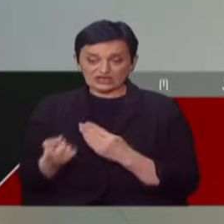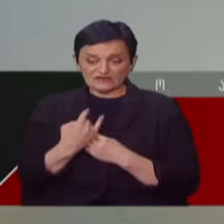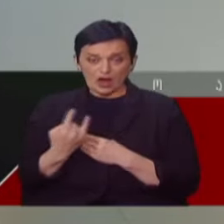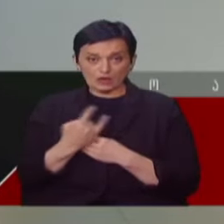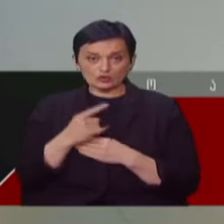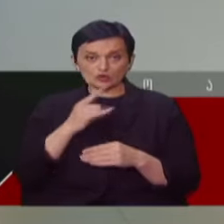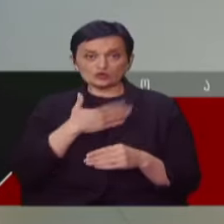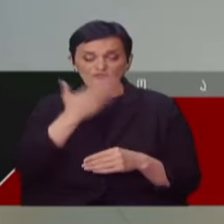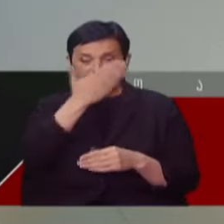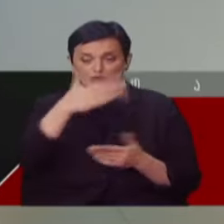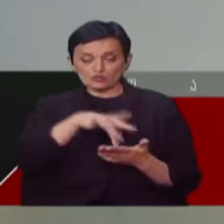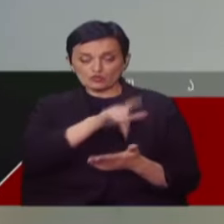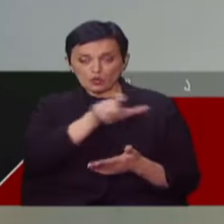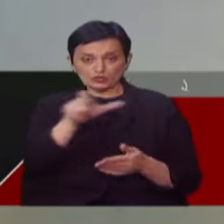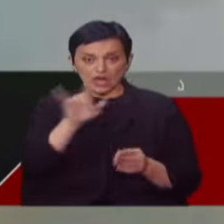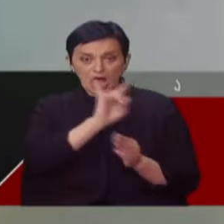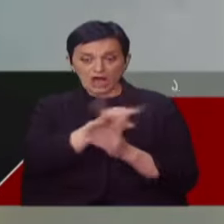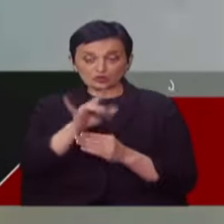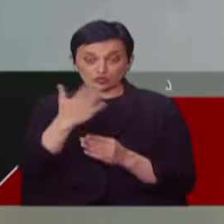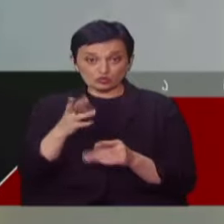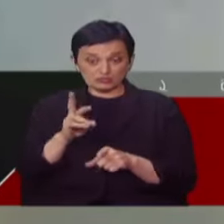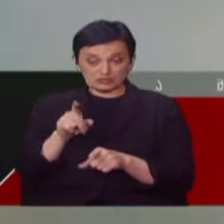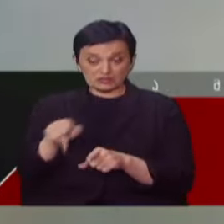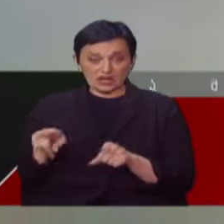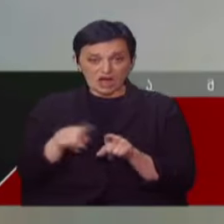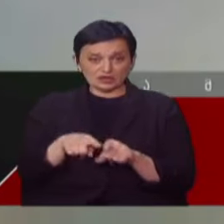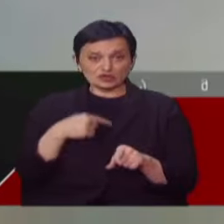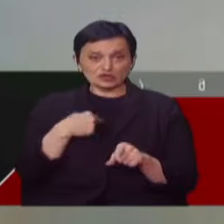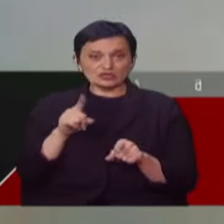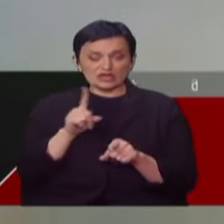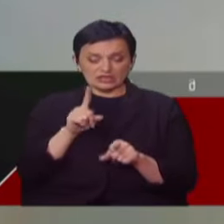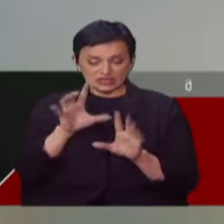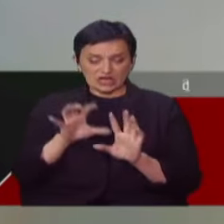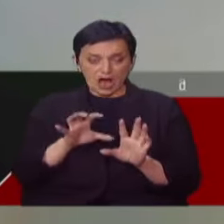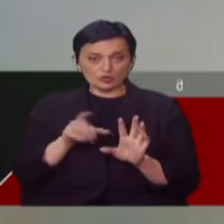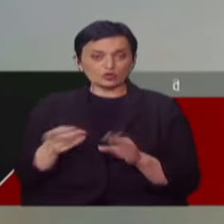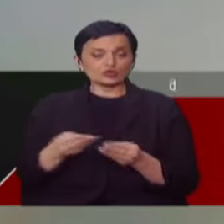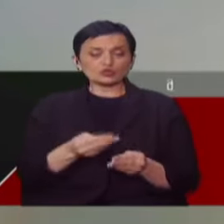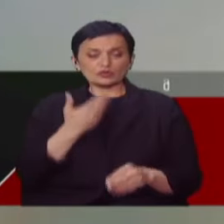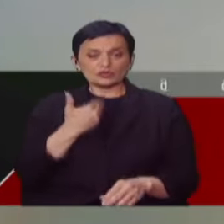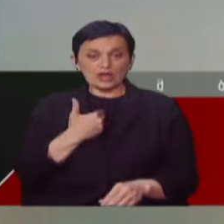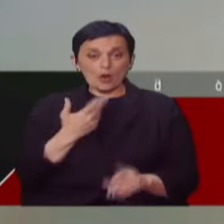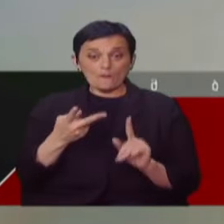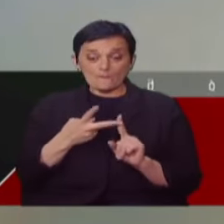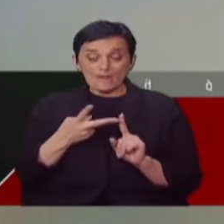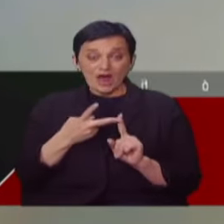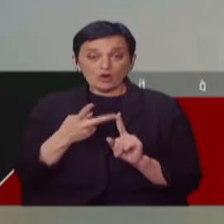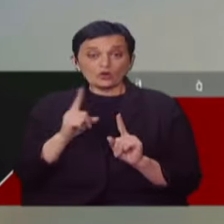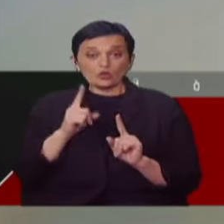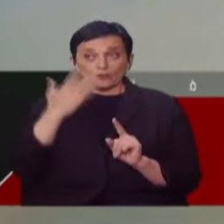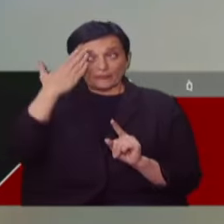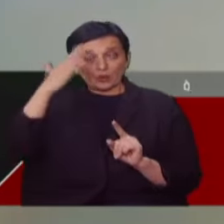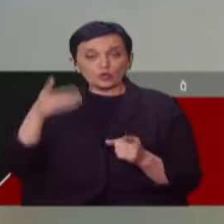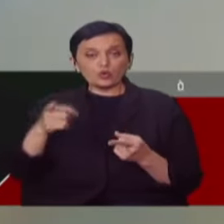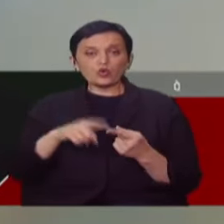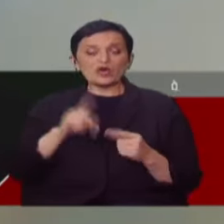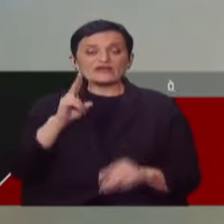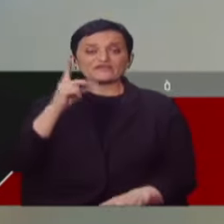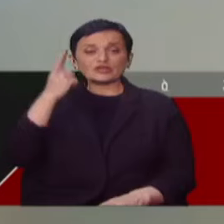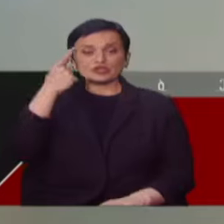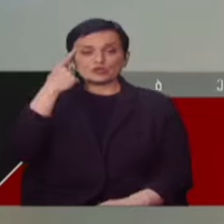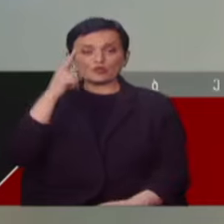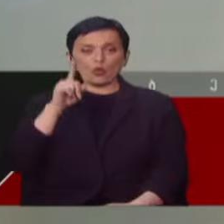ამაშიც ატყუებენ ჩვენ მოსახლეობას. ეს ასე რო იყოს, მაშინ რაღაცა შემოვიღებდით ამ კანონს. და მეორე, უცხოური გავლენა, საერთოდ ვინ